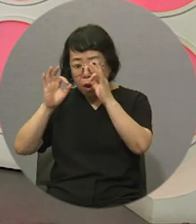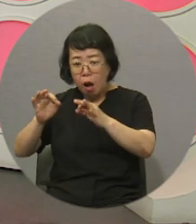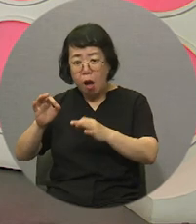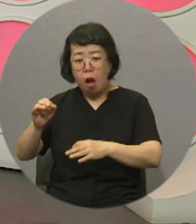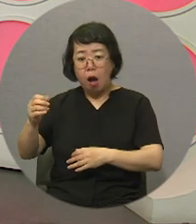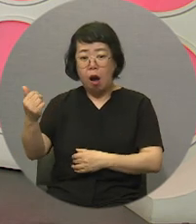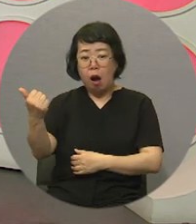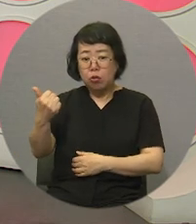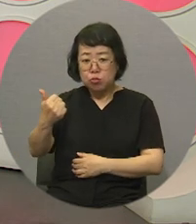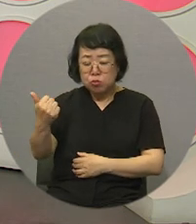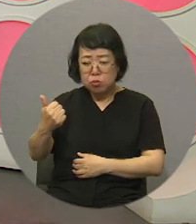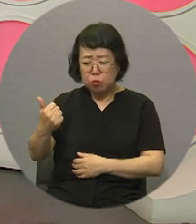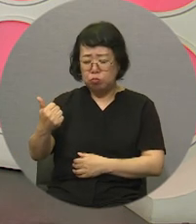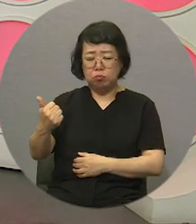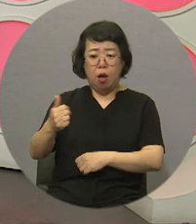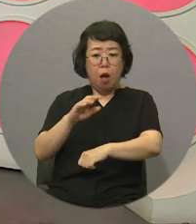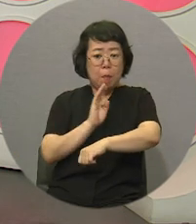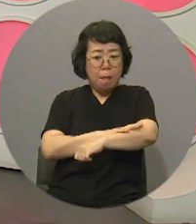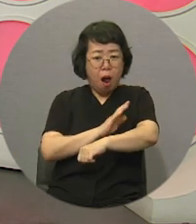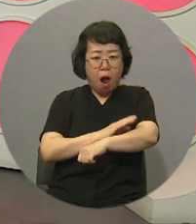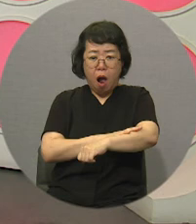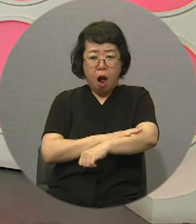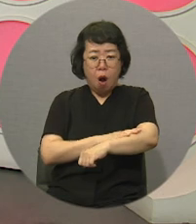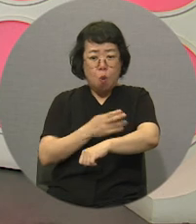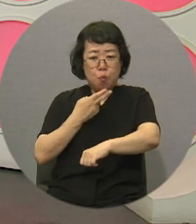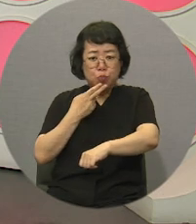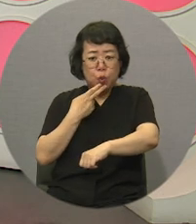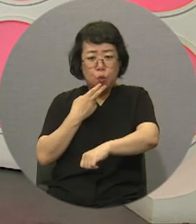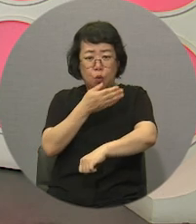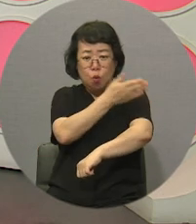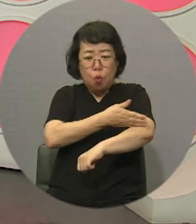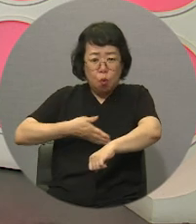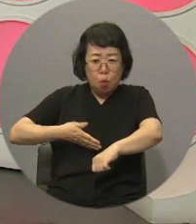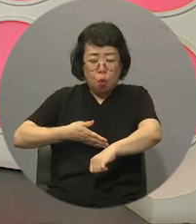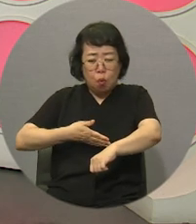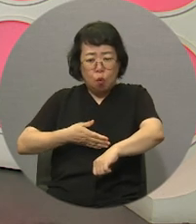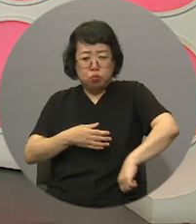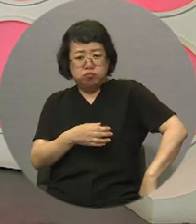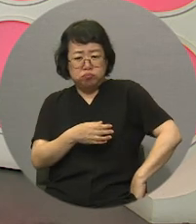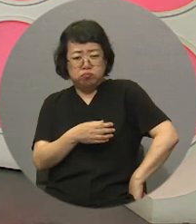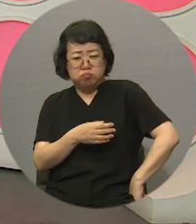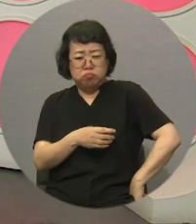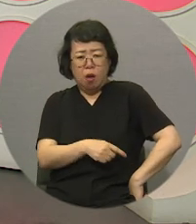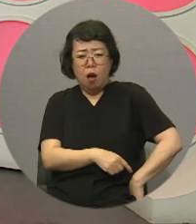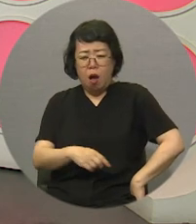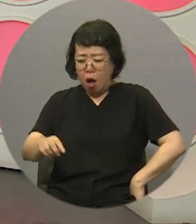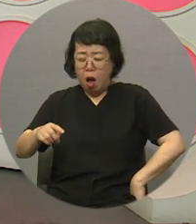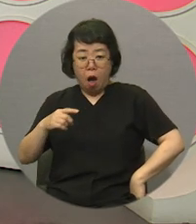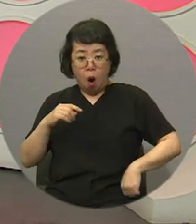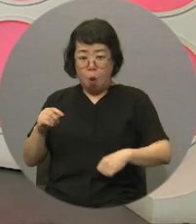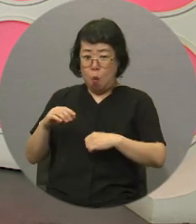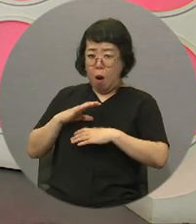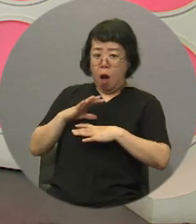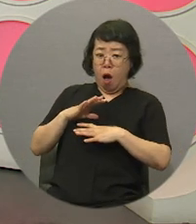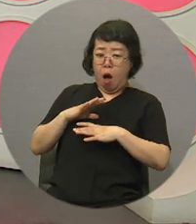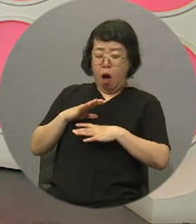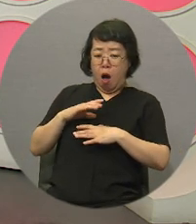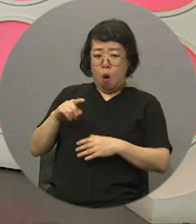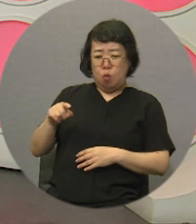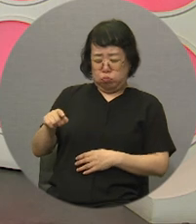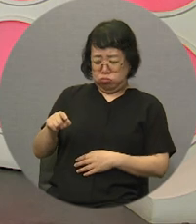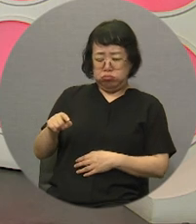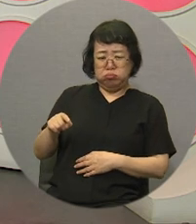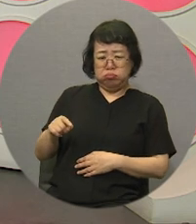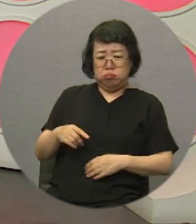주인 아저씨께서 왼팔이 없다는 것을 알아차렸습니다. 제 뒤로 숨는 동생과